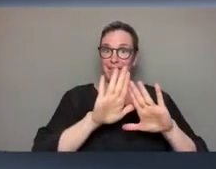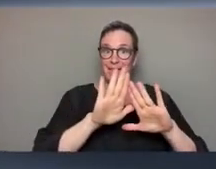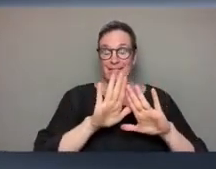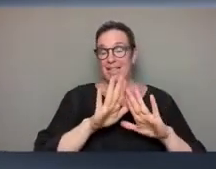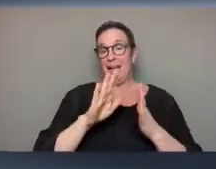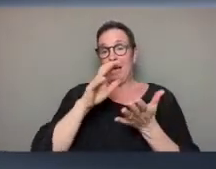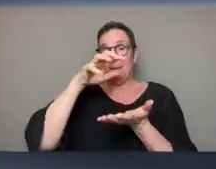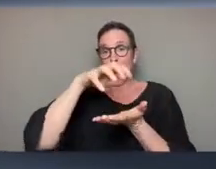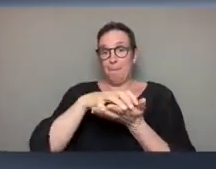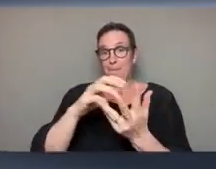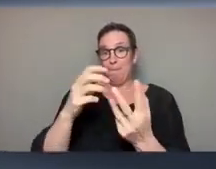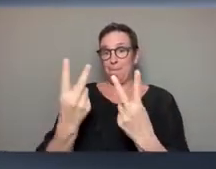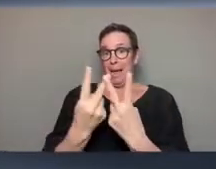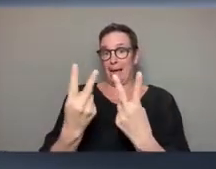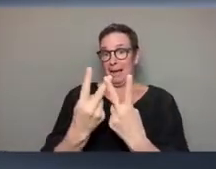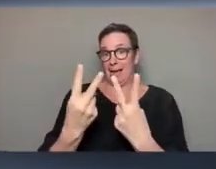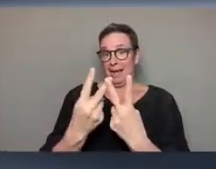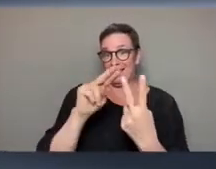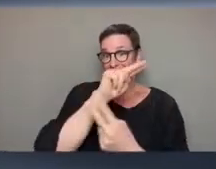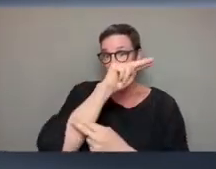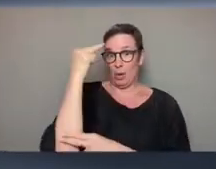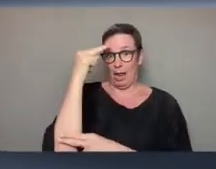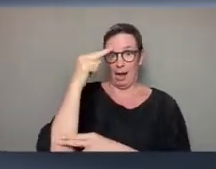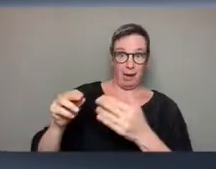nationaux le premier au monde.